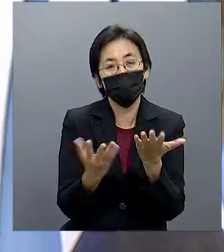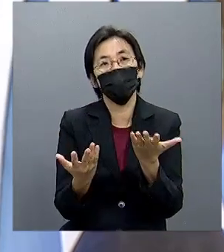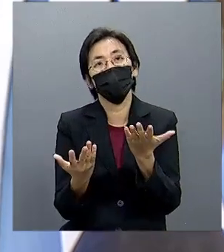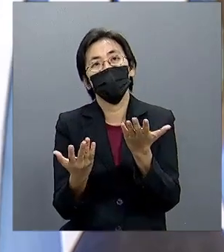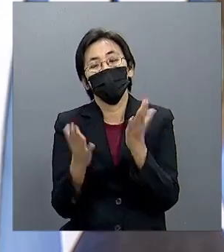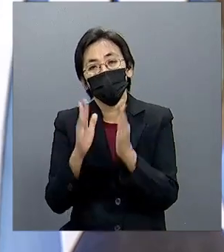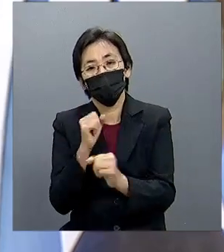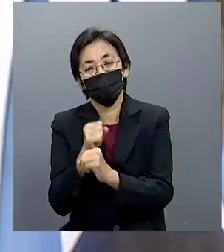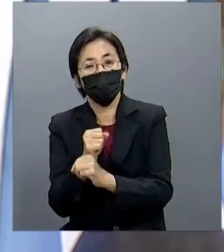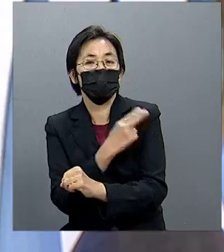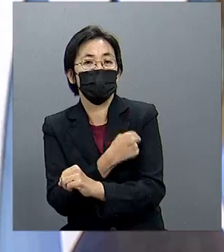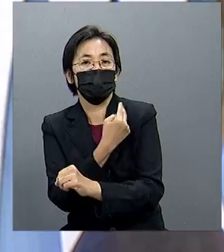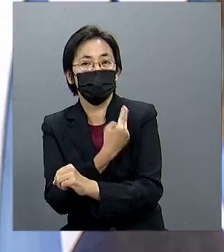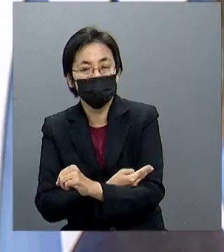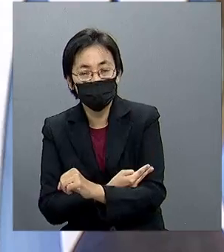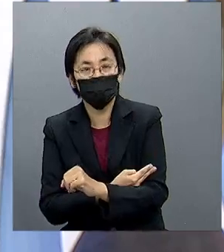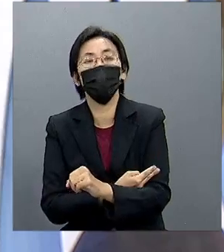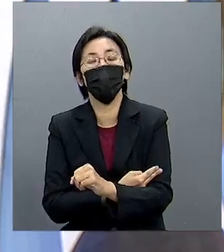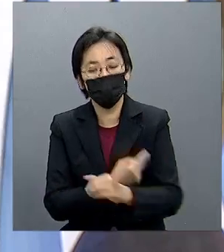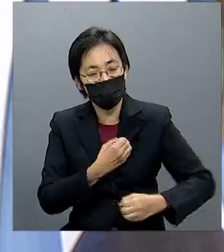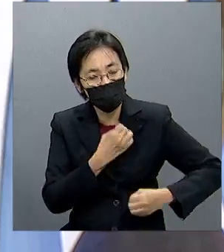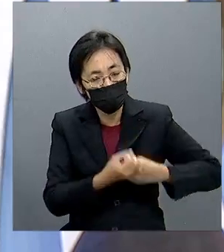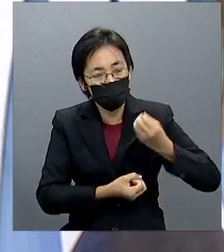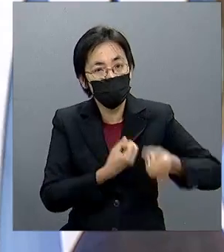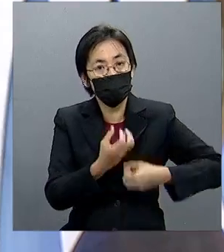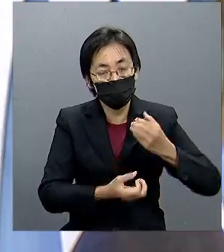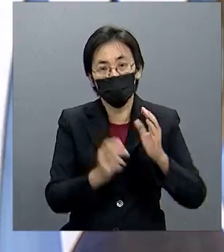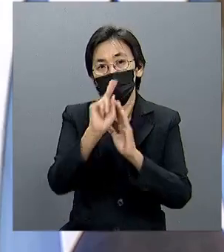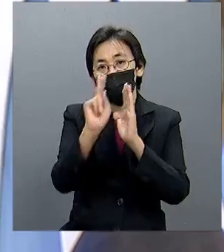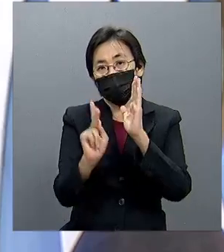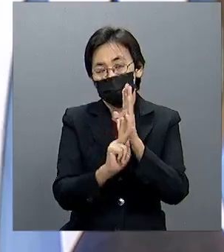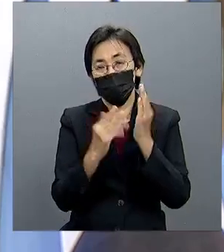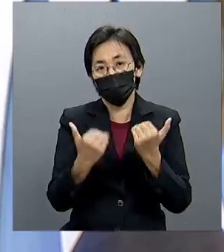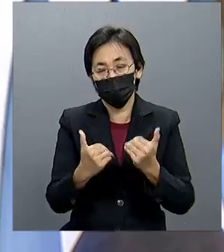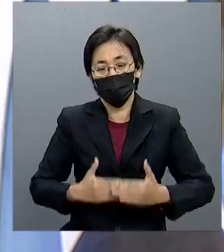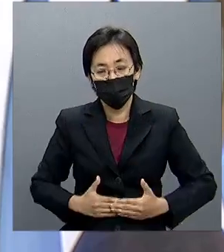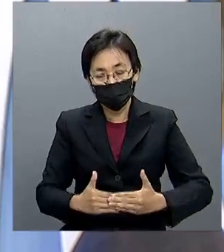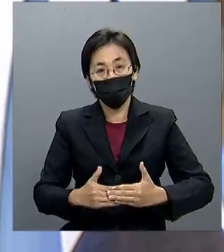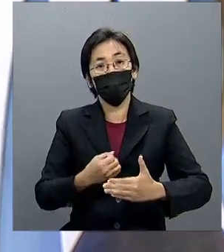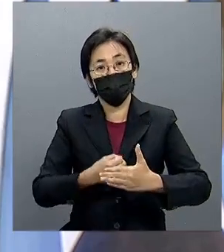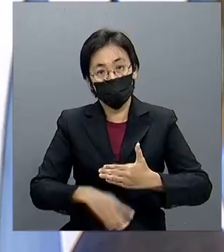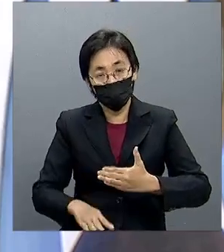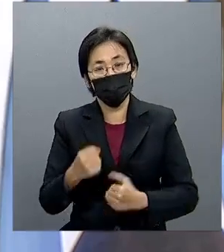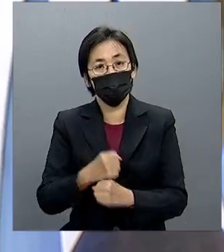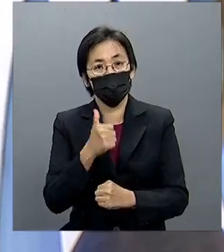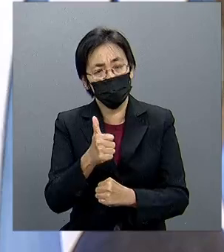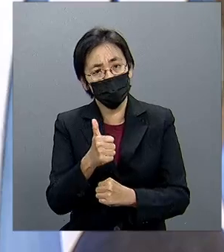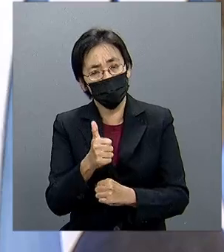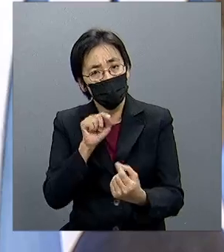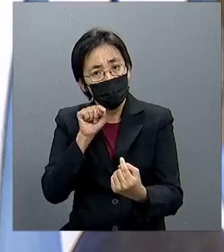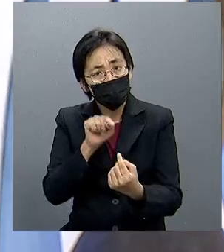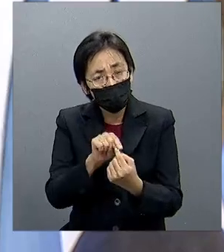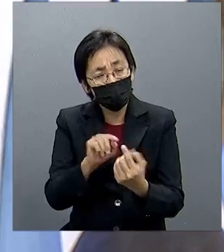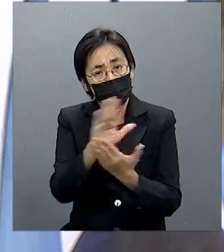างการแพทย์นะคะซึ่งในเรื่องของกฎหมายที่อนุญาตให้มีการทำแท้งได้นี้นะคะจะเหมาะสมกับบริบทของประเทศไทยหรือ